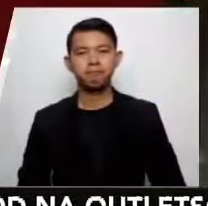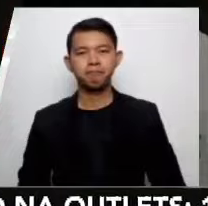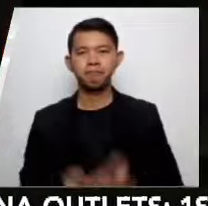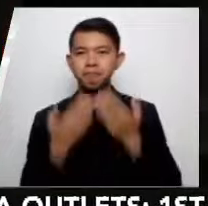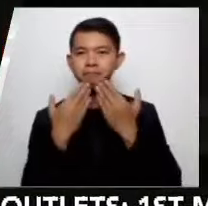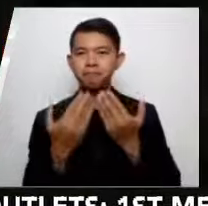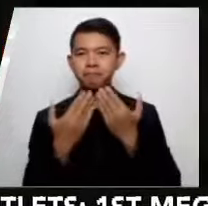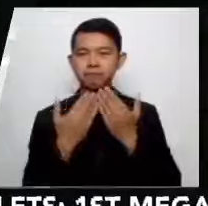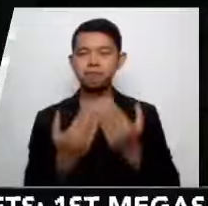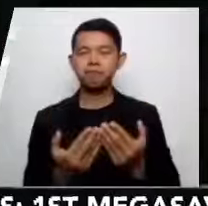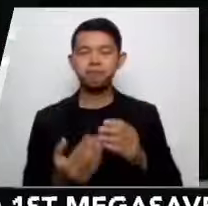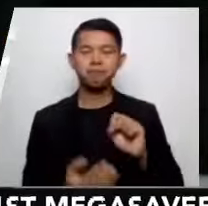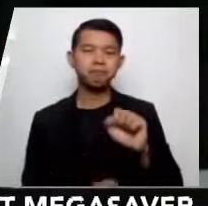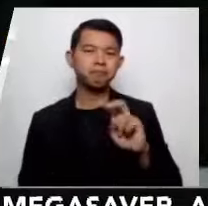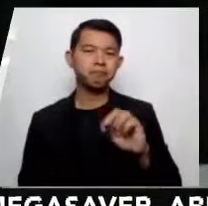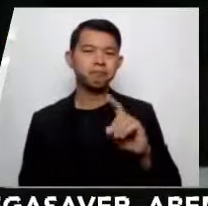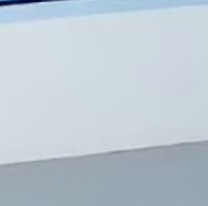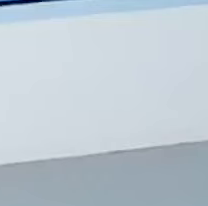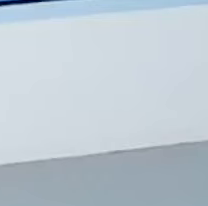Sandra Aguinaldo.